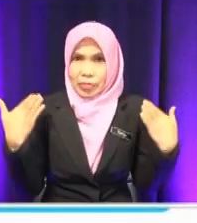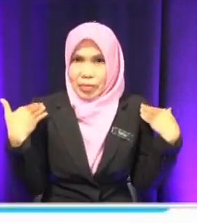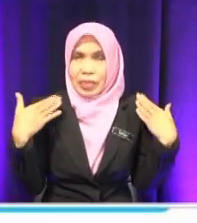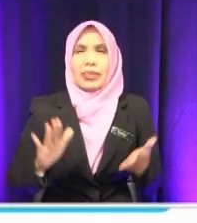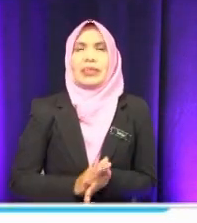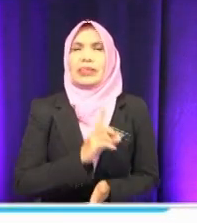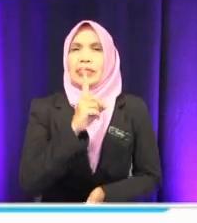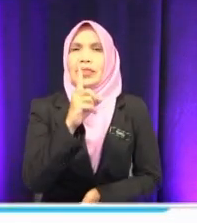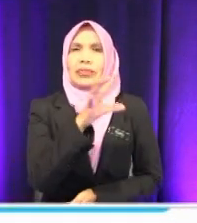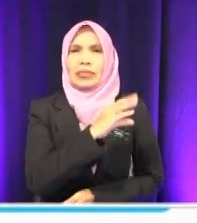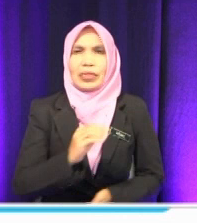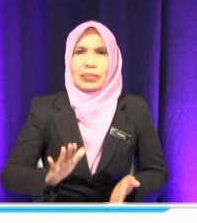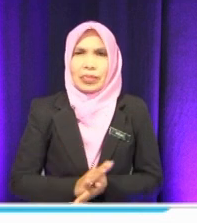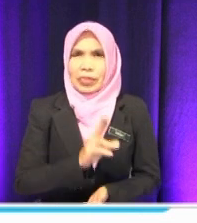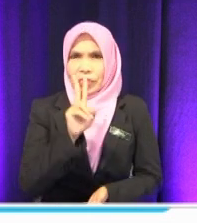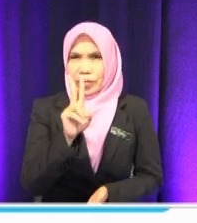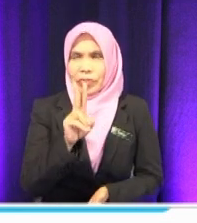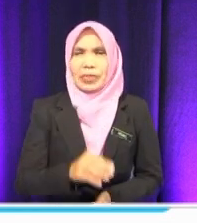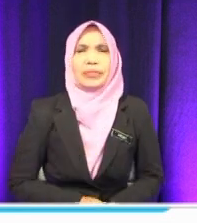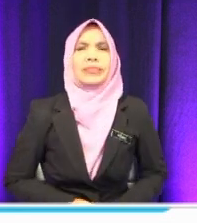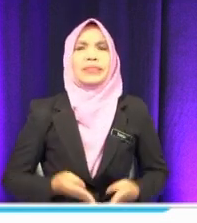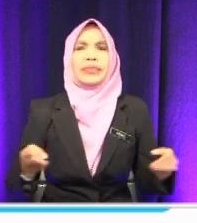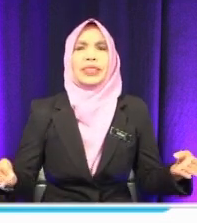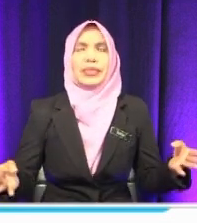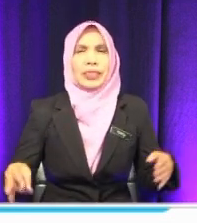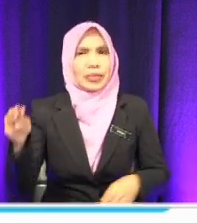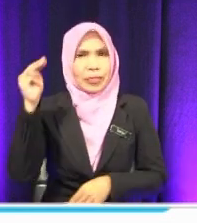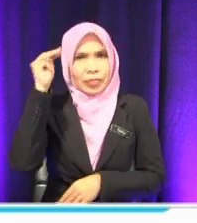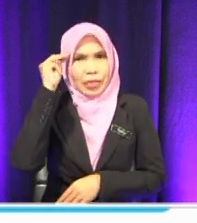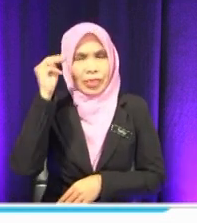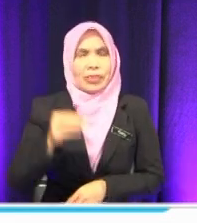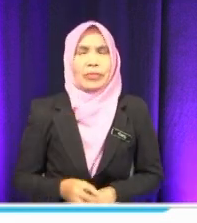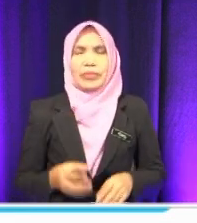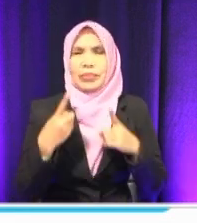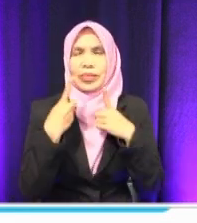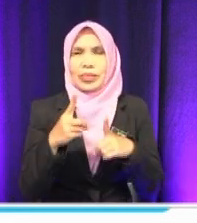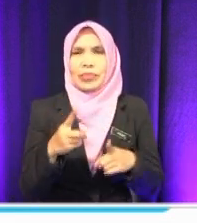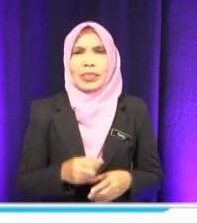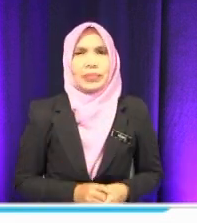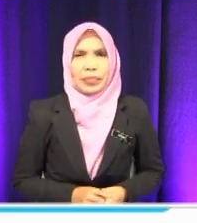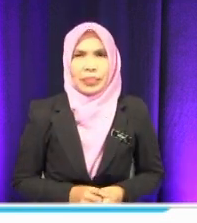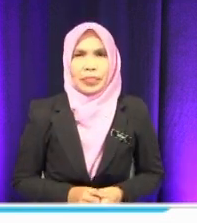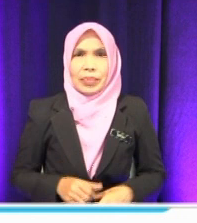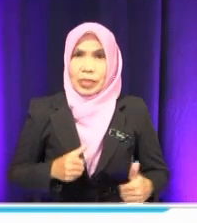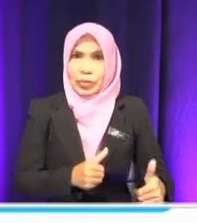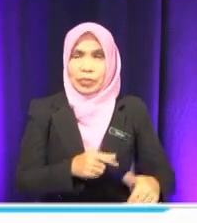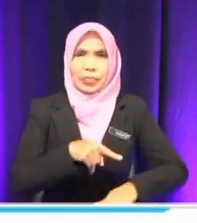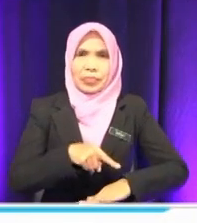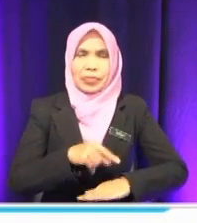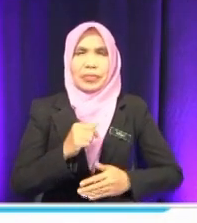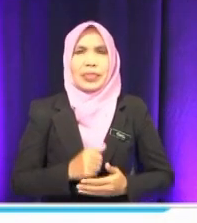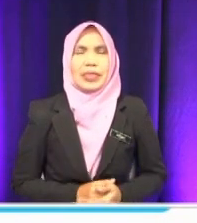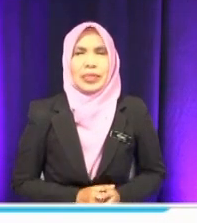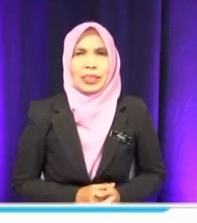jadi bahasa Melayu yang kita gunakan dan dijawab dalam tempo 2 jam 30 menit Mari kita lihat pula kepada